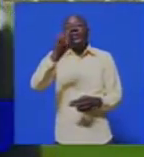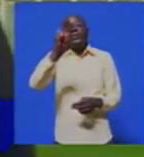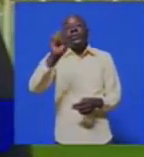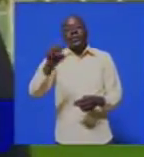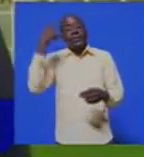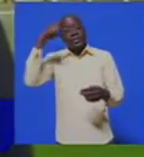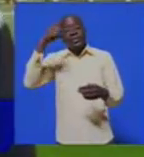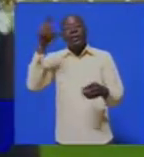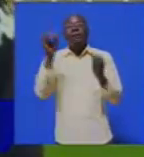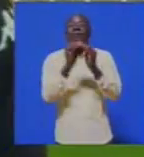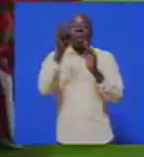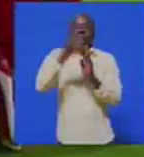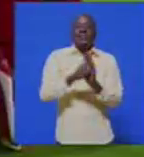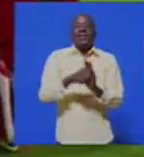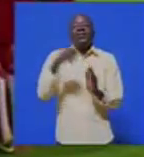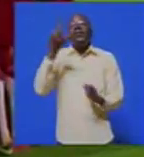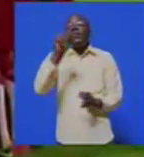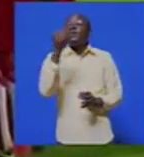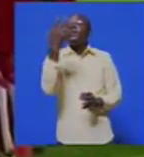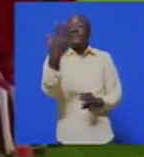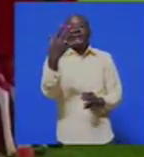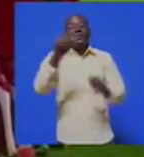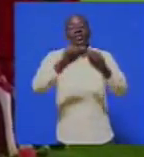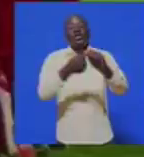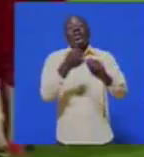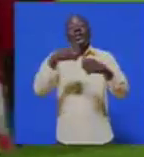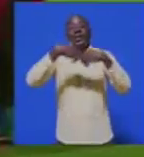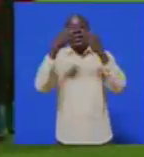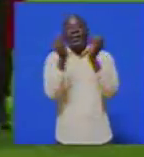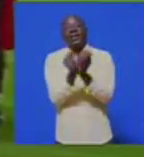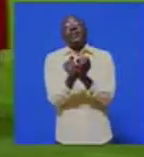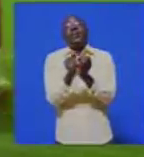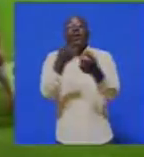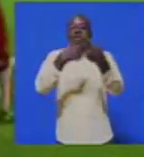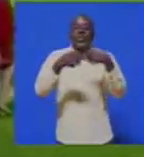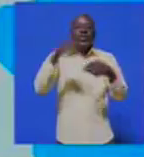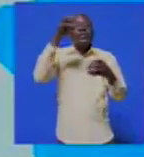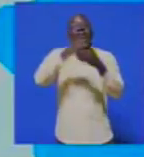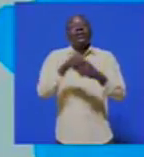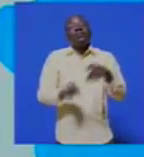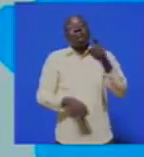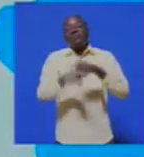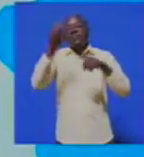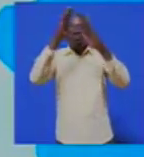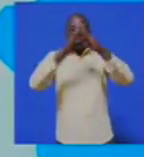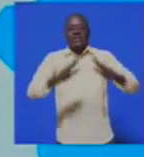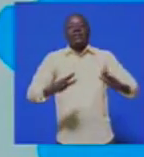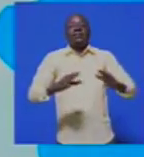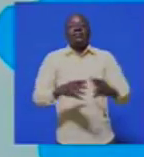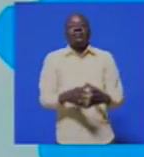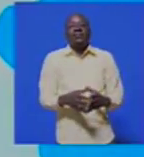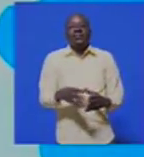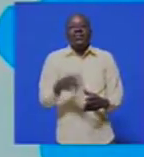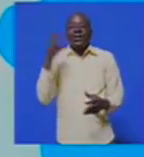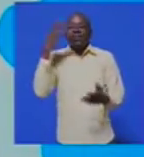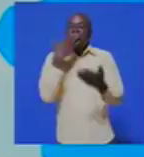également que seuls 25 supporters de chaque équipe seront habilités à accéder au stade. Voilà, bonne chance